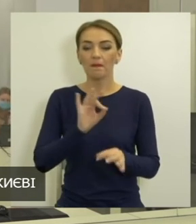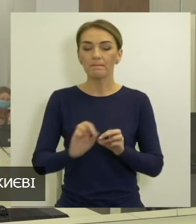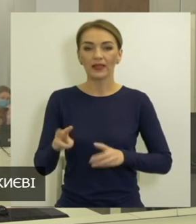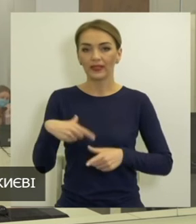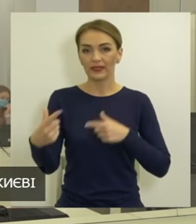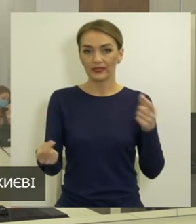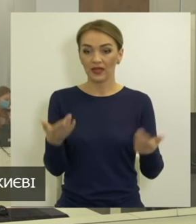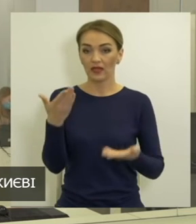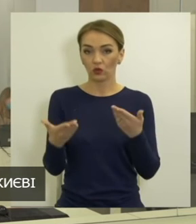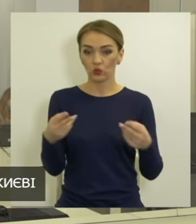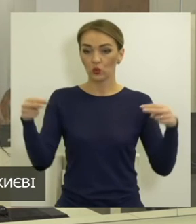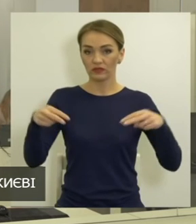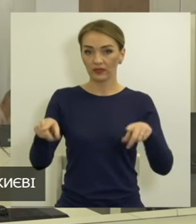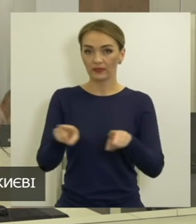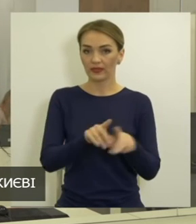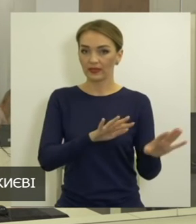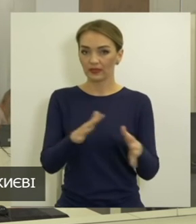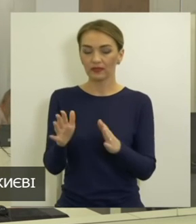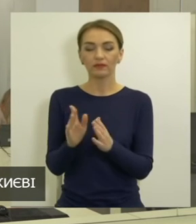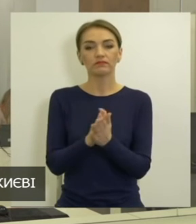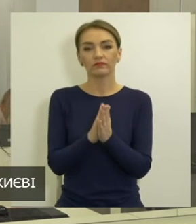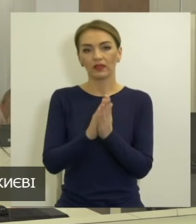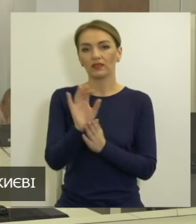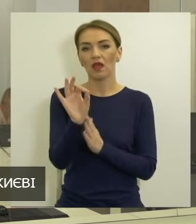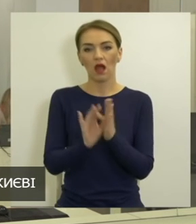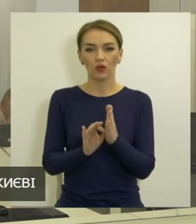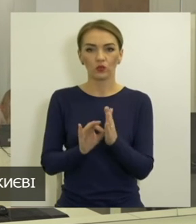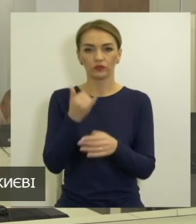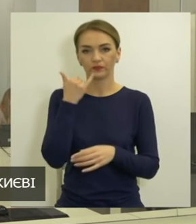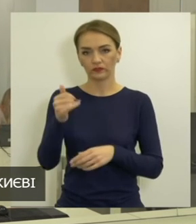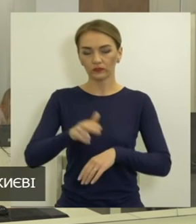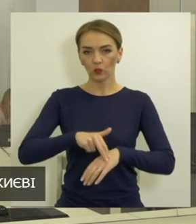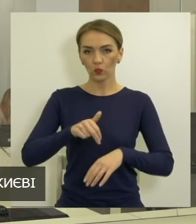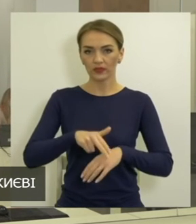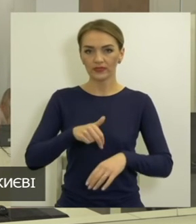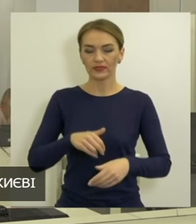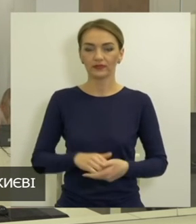ви стали свідками таких дій, негайно звертайтесь до поліції.